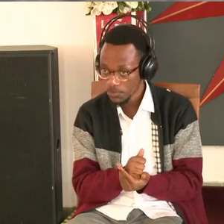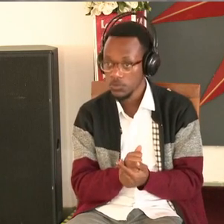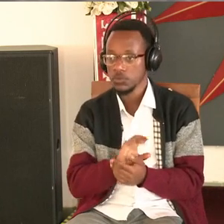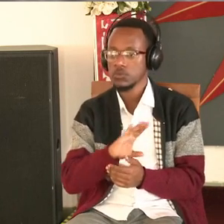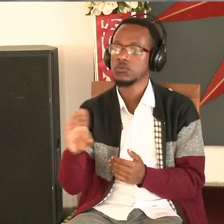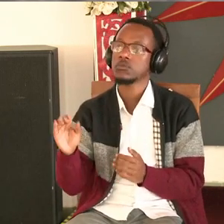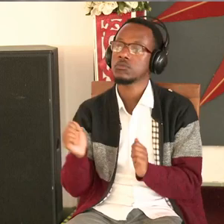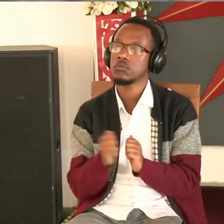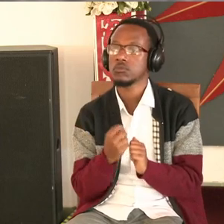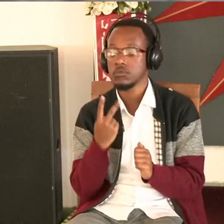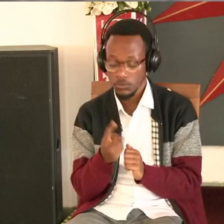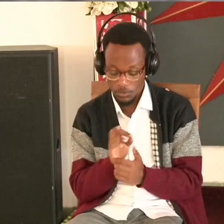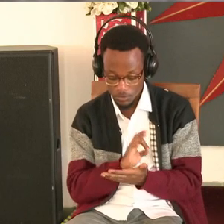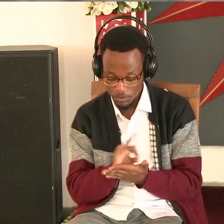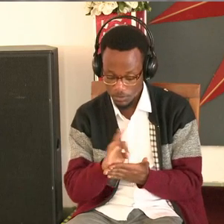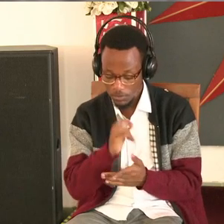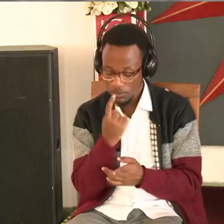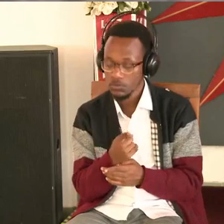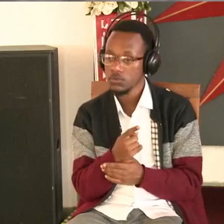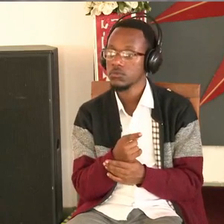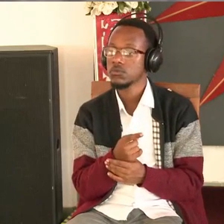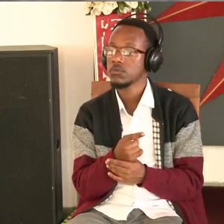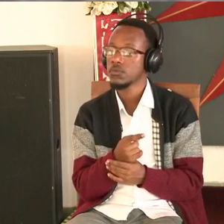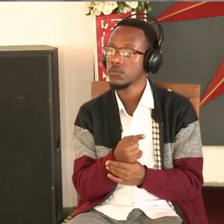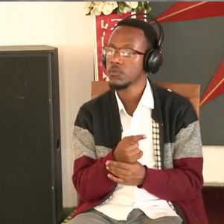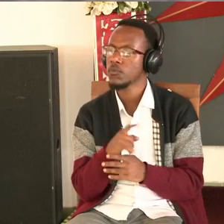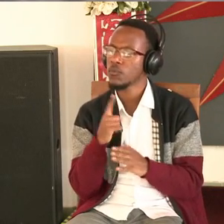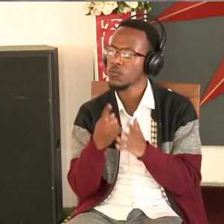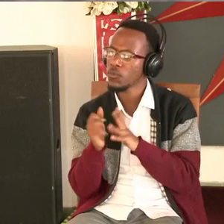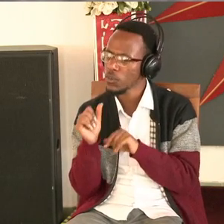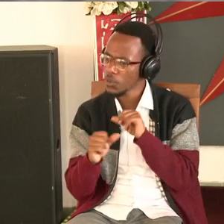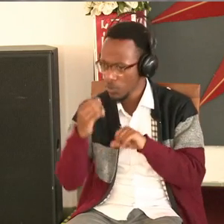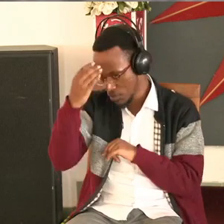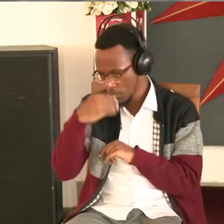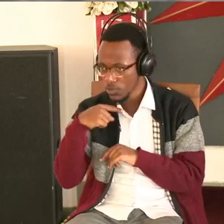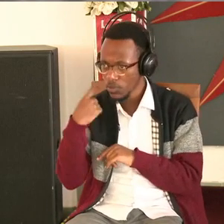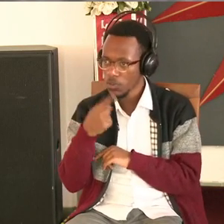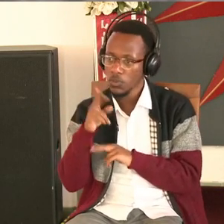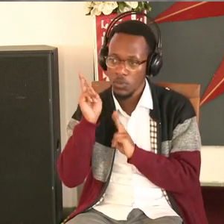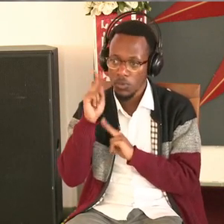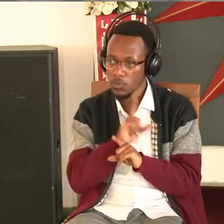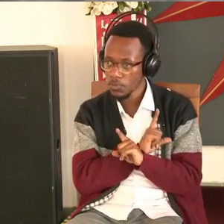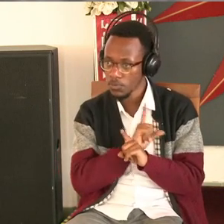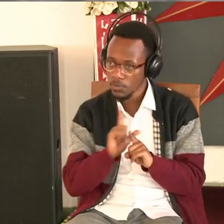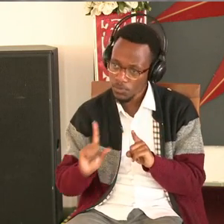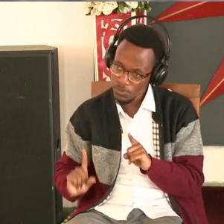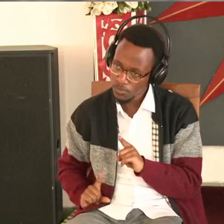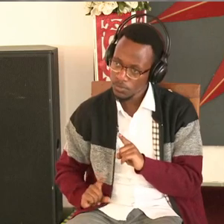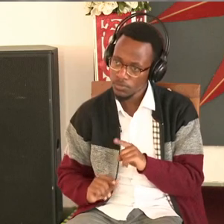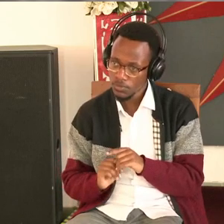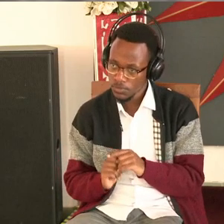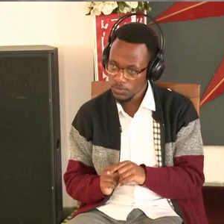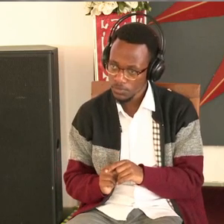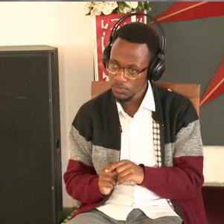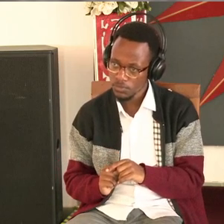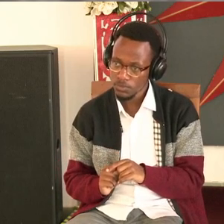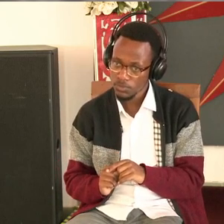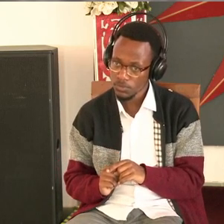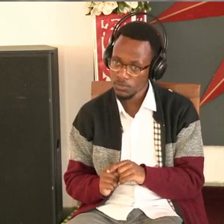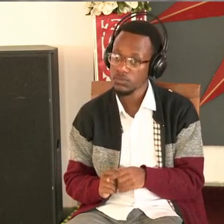wa 12 haranditswe ngo Qu'en est-il de l'homme qui craint l'Éternel? Noneho ninde wubaha Uwiteka? Lui montre la voie